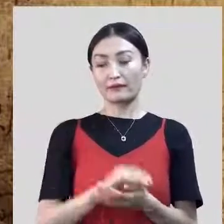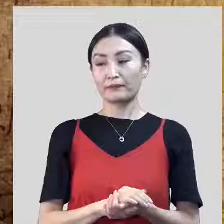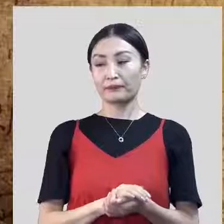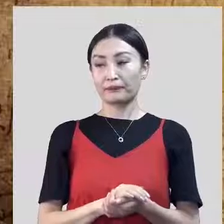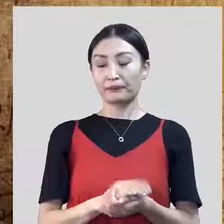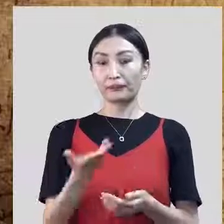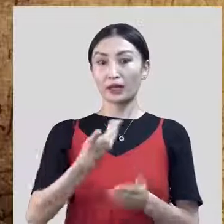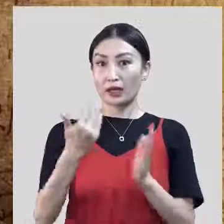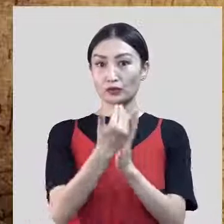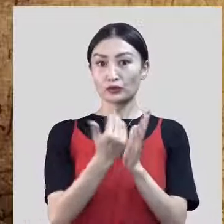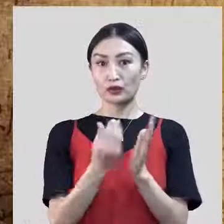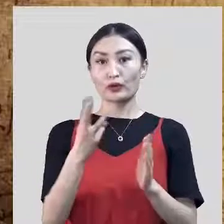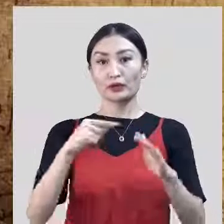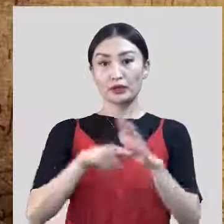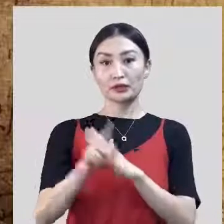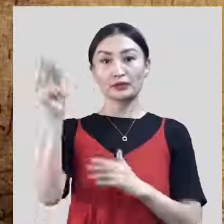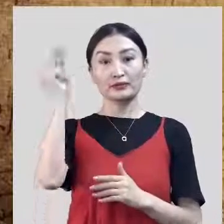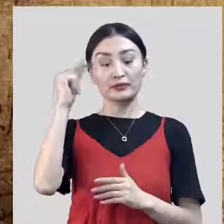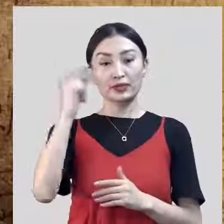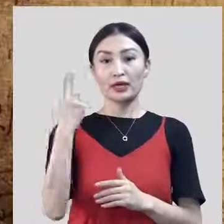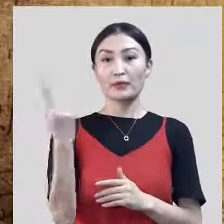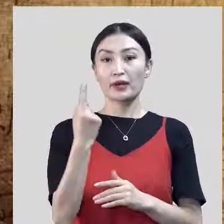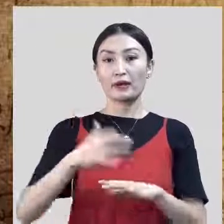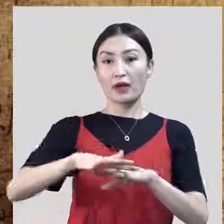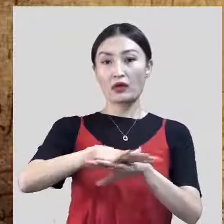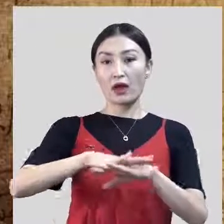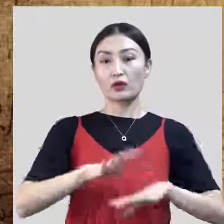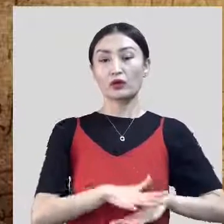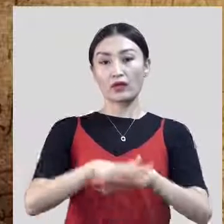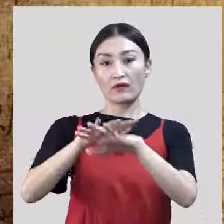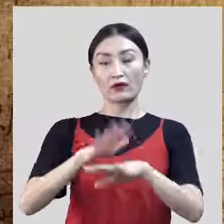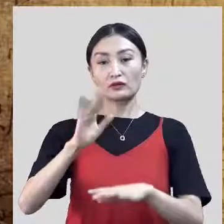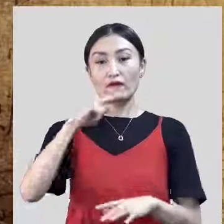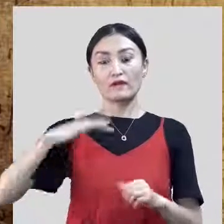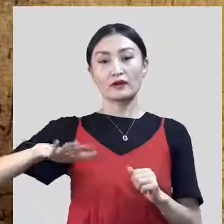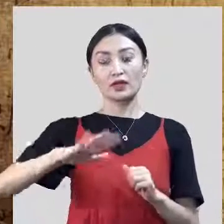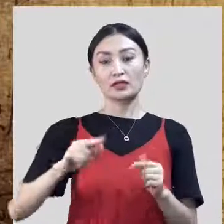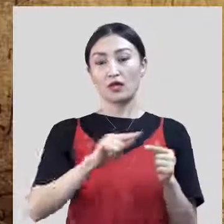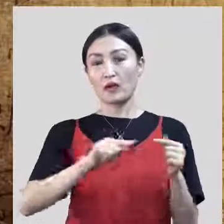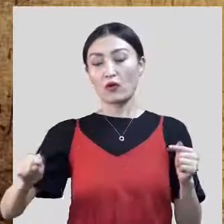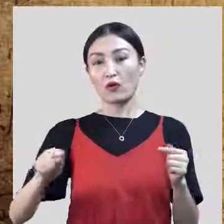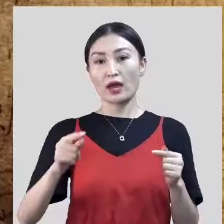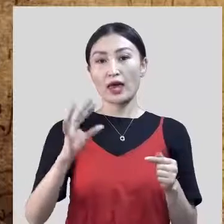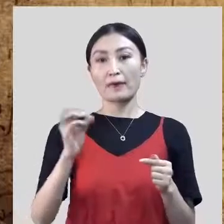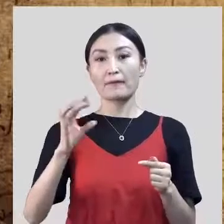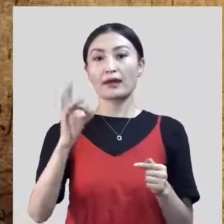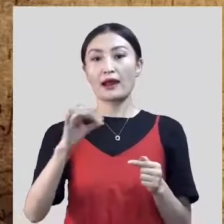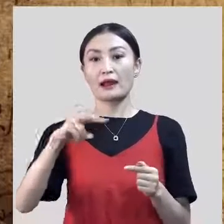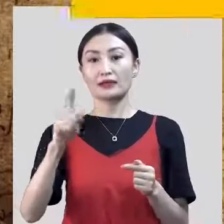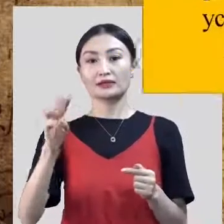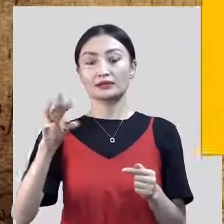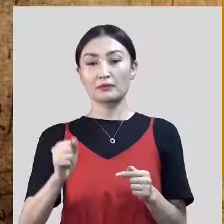наш урок мы начинаем с изучения 1 народной революции в россии эпохи империализма раз